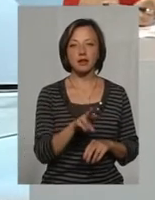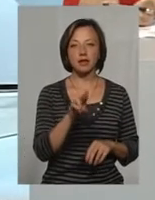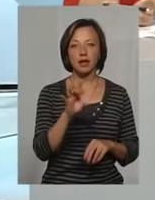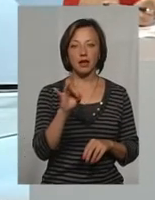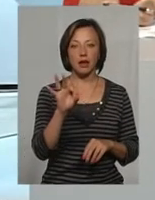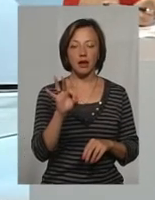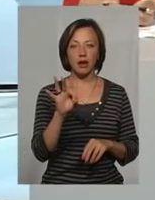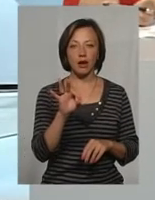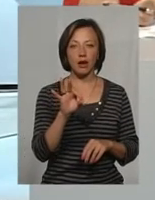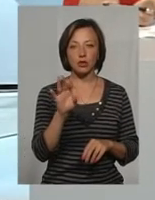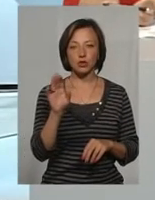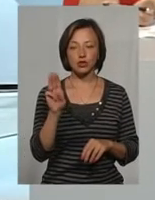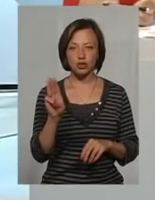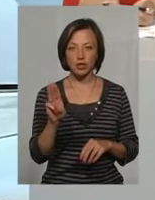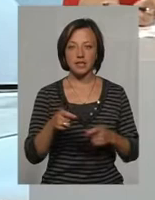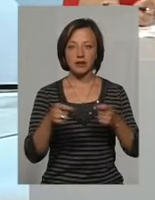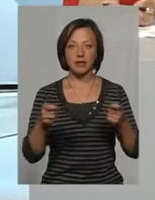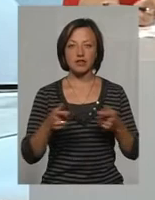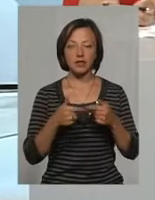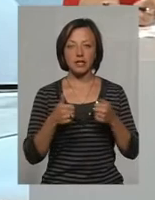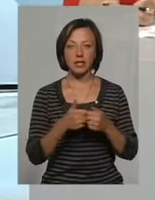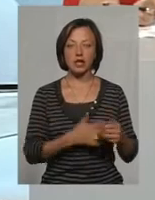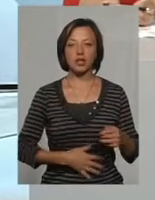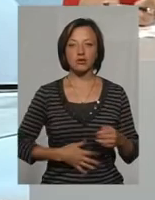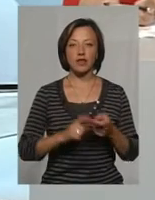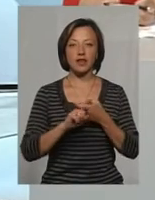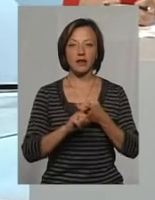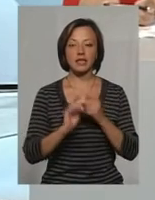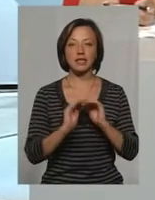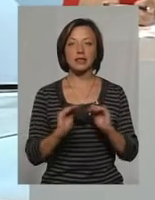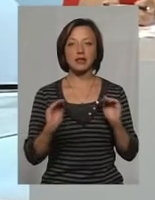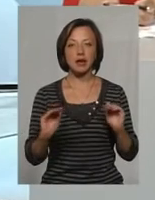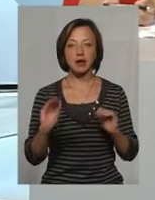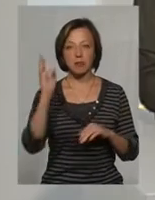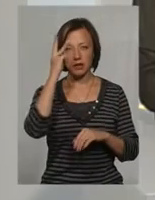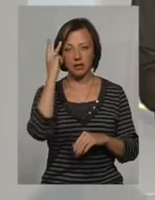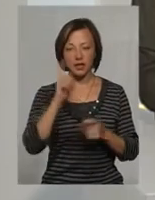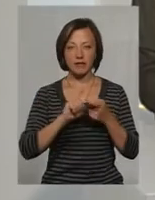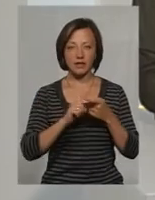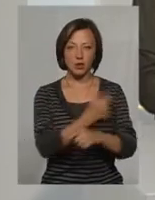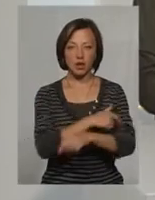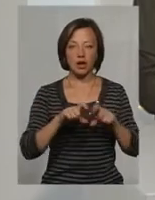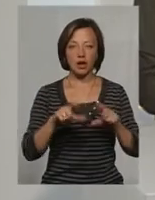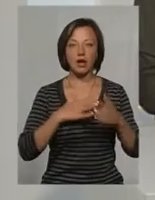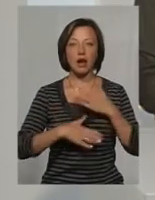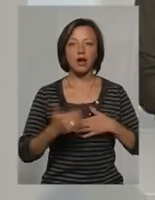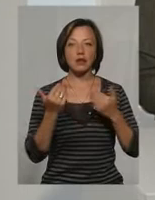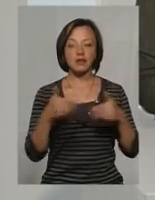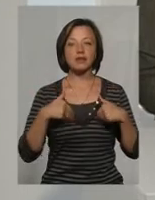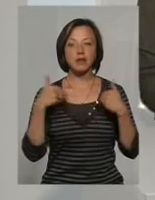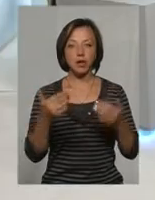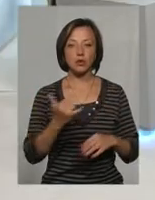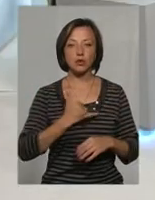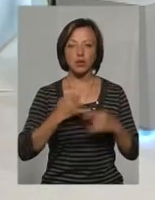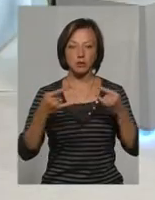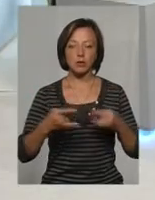Яруш, завідуюча відділенням кишкових інфекцій для дітей Хмельницької міської інфекційної лікарні. Рада сьогодні вас вітати у нашій